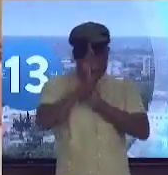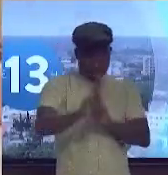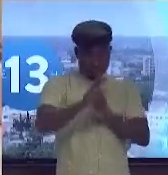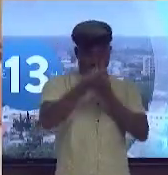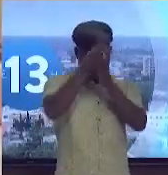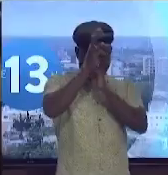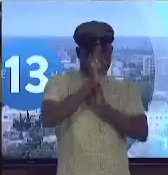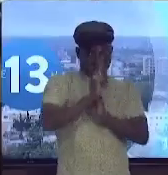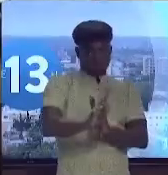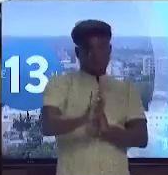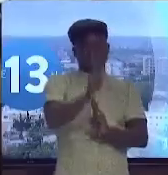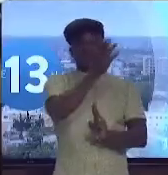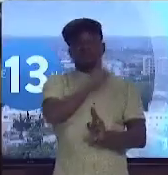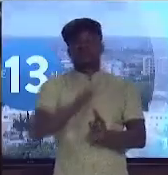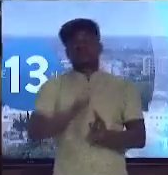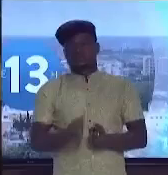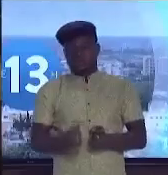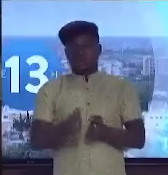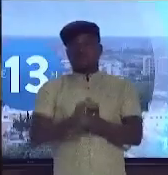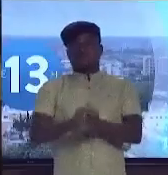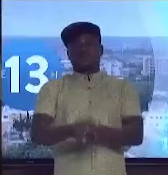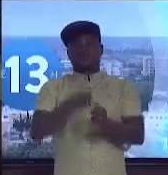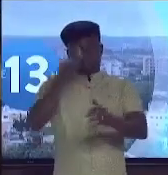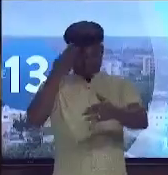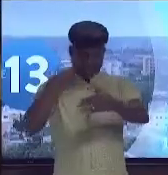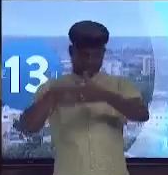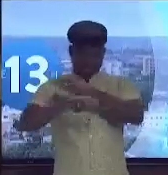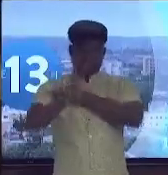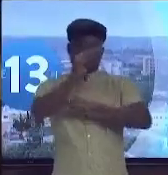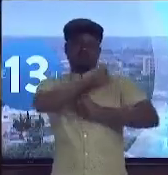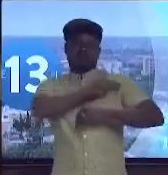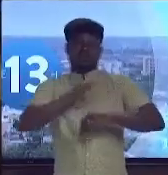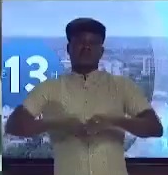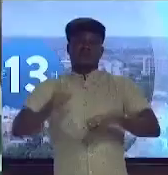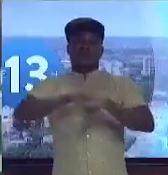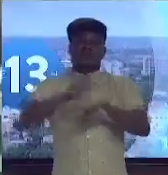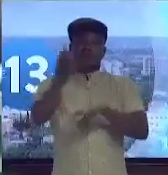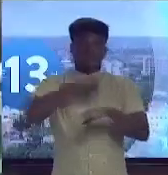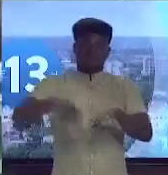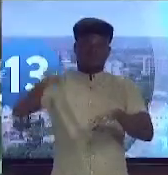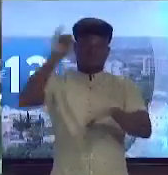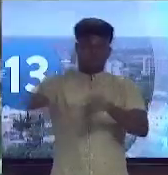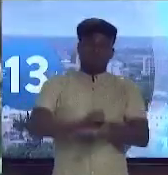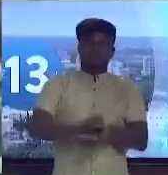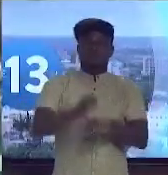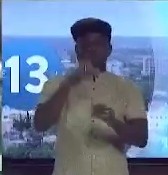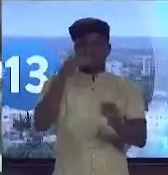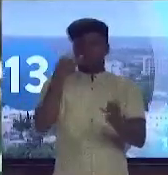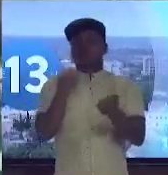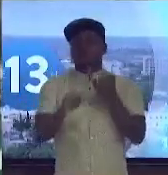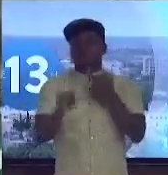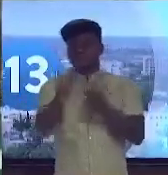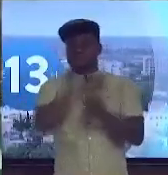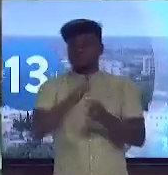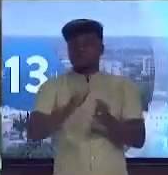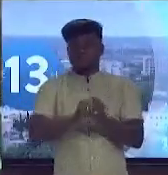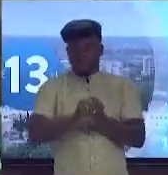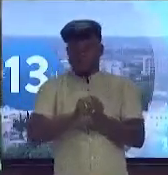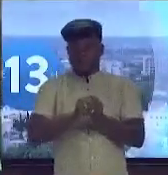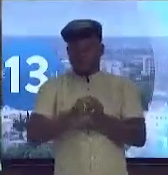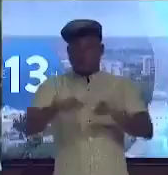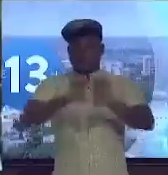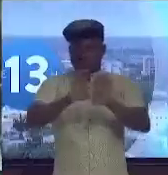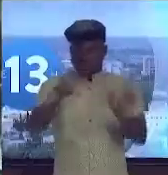du prophète Mohammed. À peine la mise en place terminée, Dame Nature ouvre ses vannes ici à l'Institut Al-Elmi